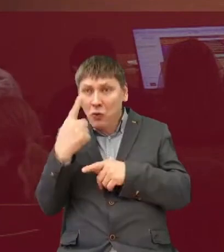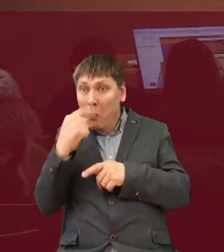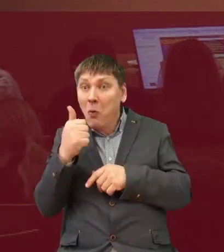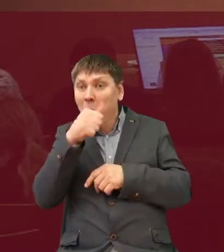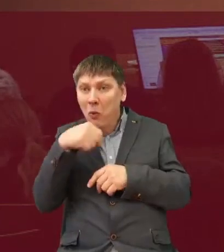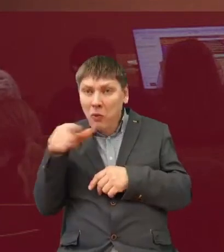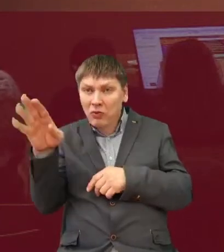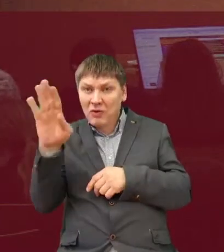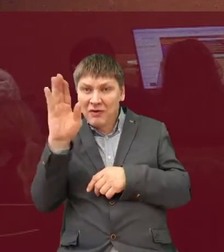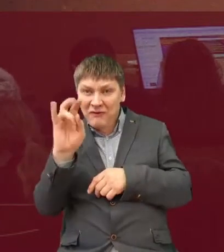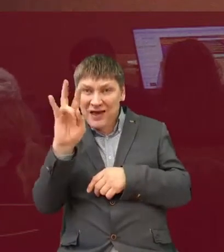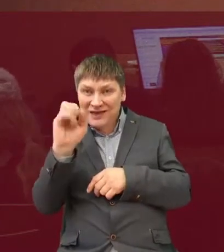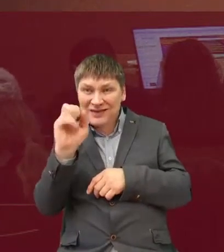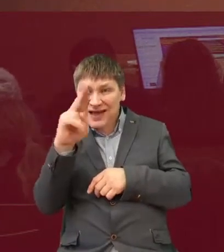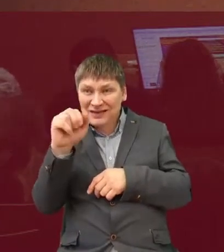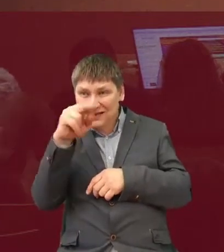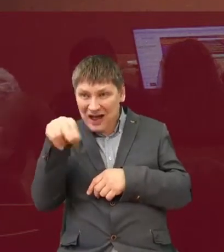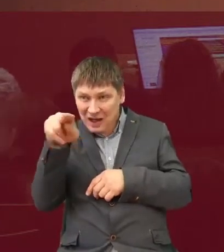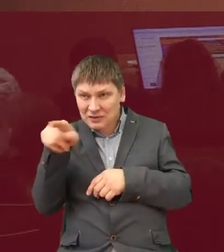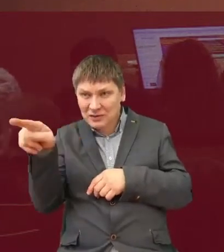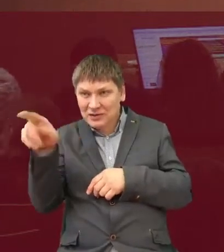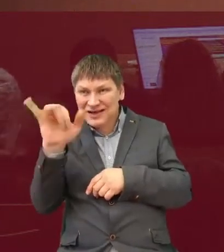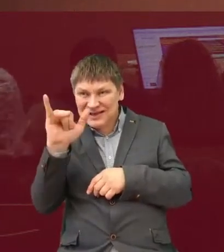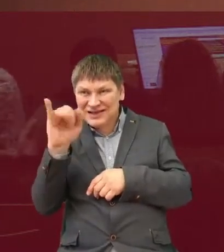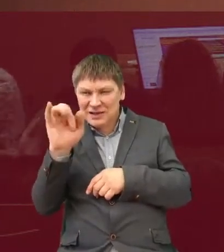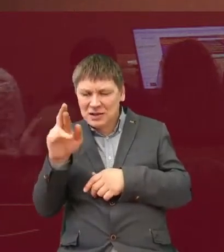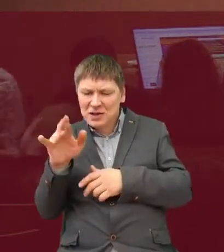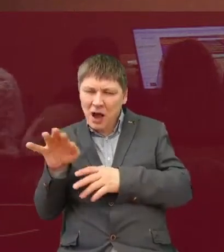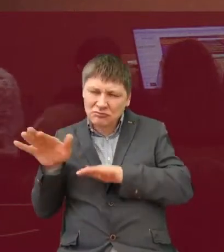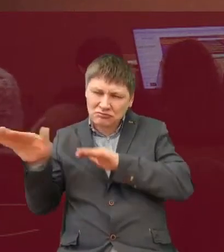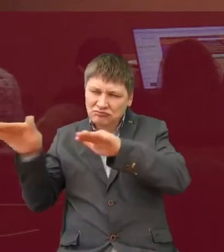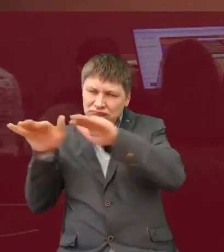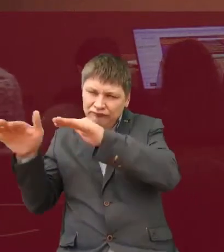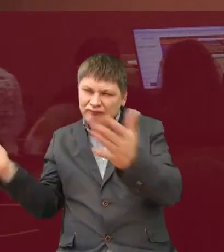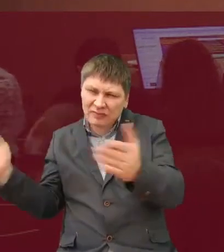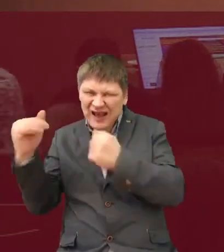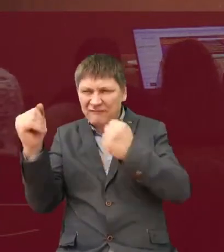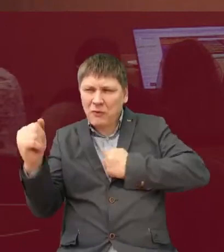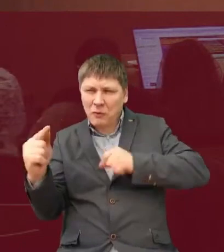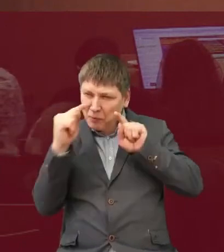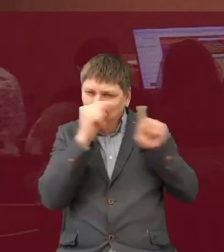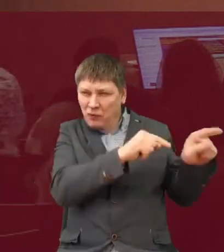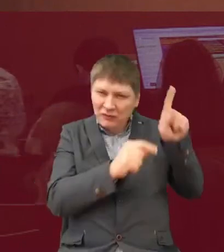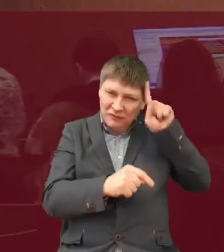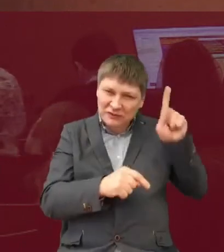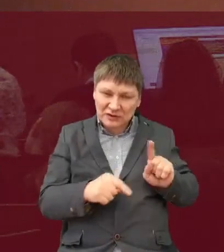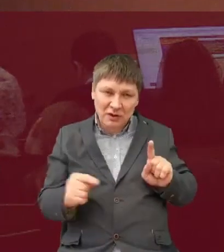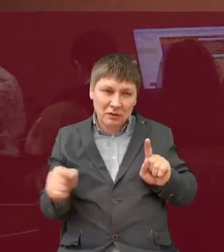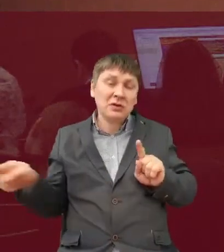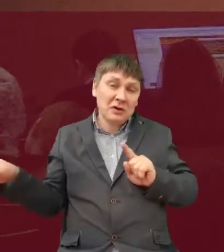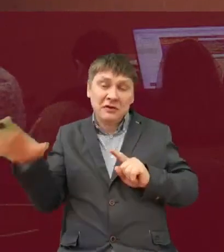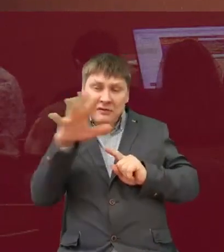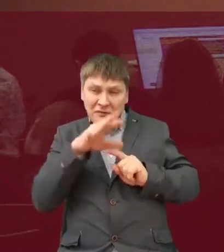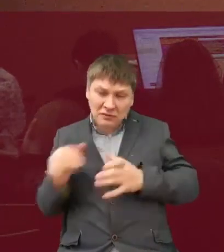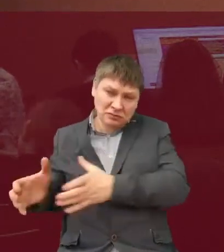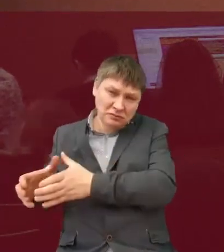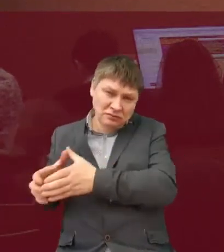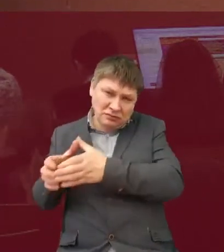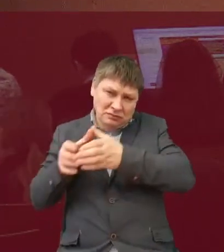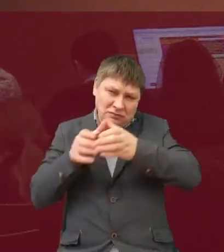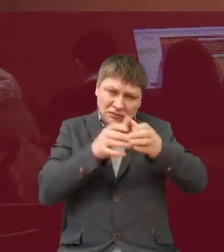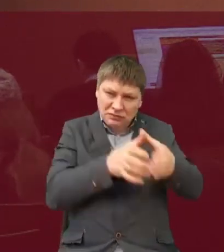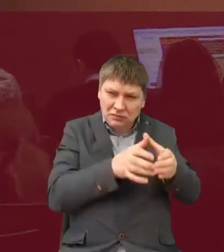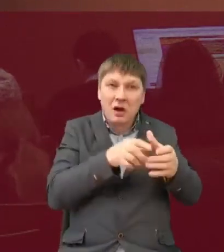года виноград собрал сириан и выступил к опеку чтобы сразиться с израилем собраны были и сыны